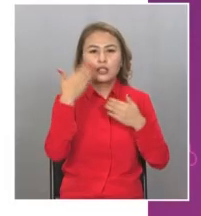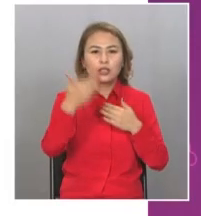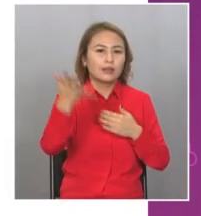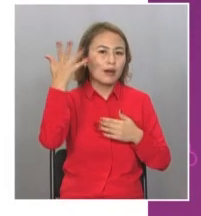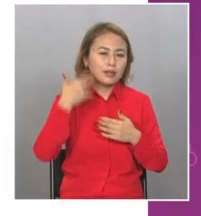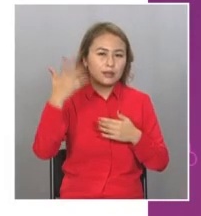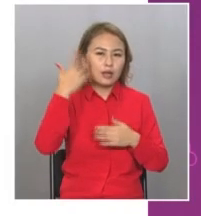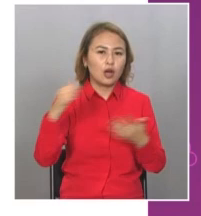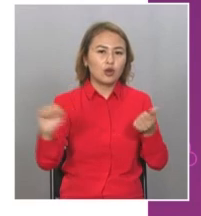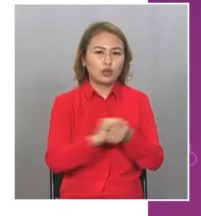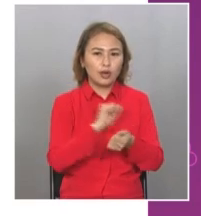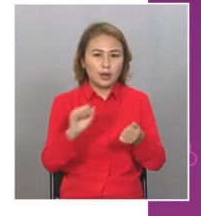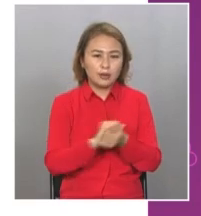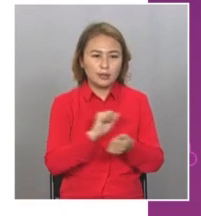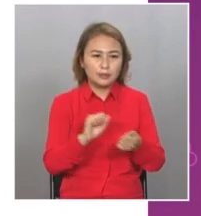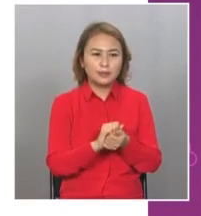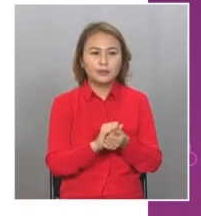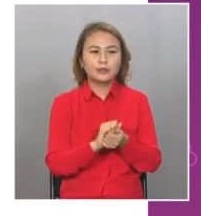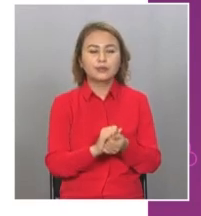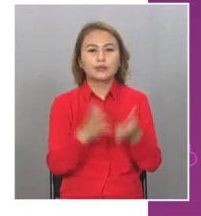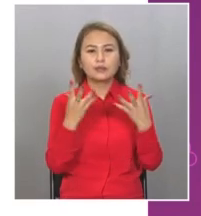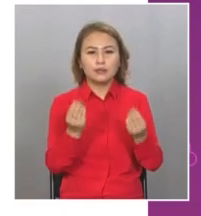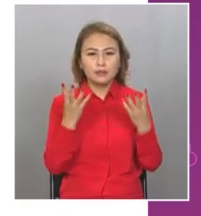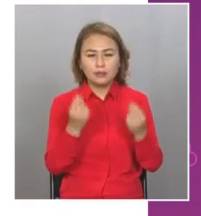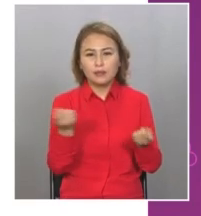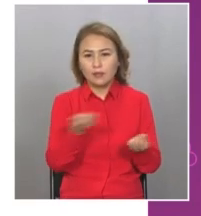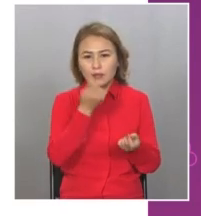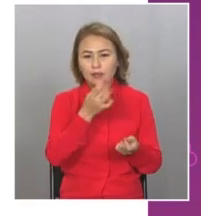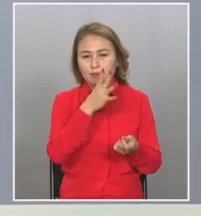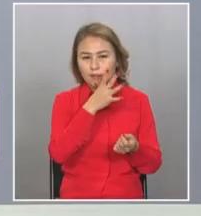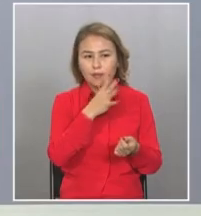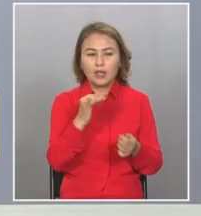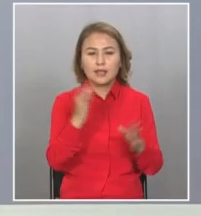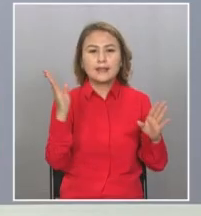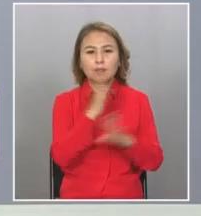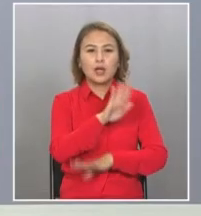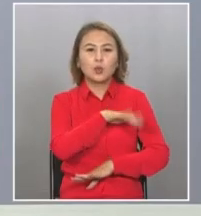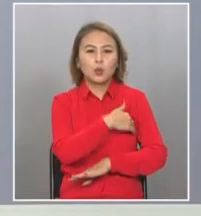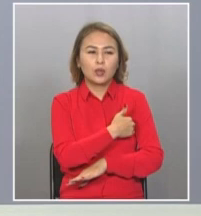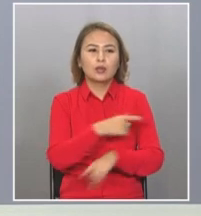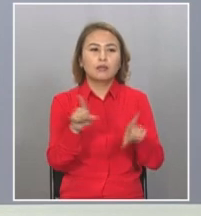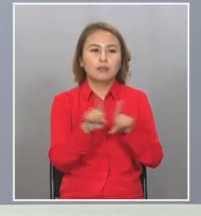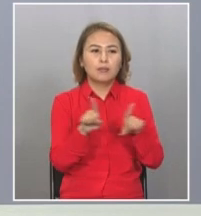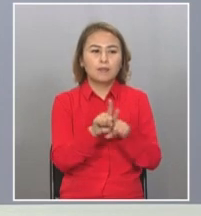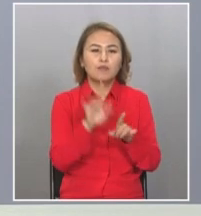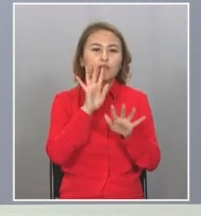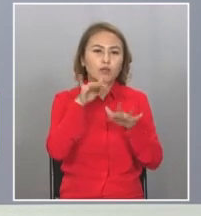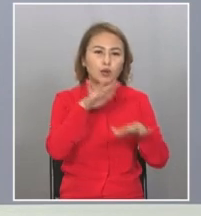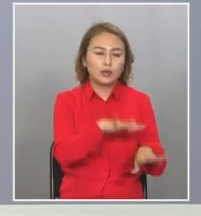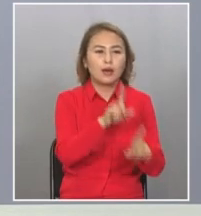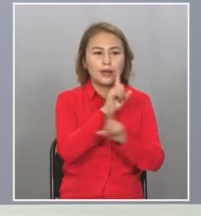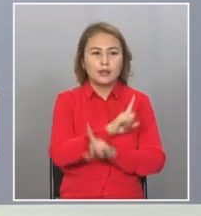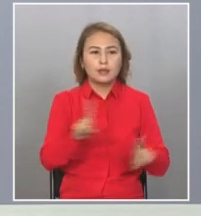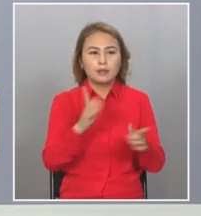сайын құрғайта бастайды, ылғал аз түсет, сонымен қатар температурада біршама мұхиттан әсері